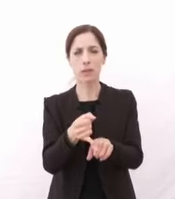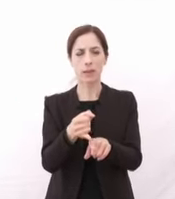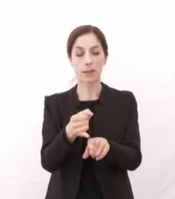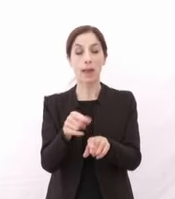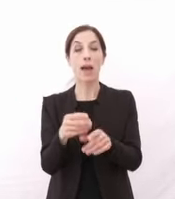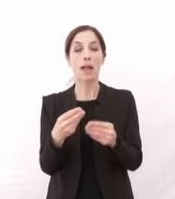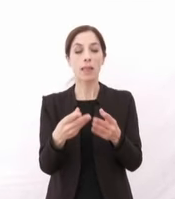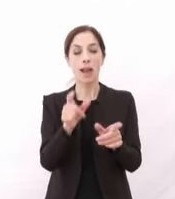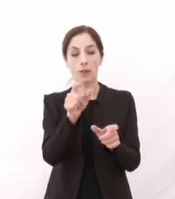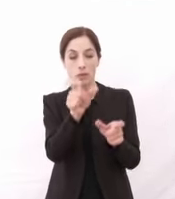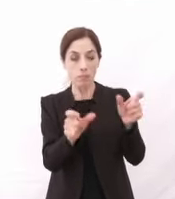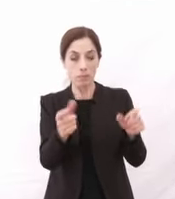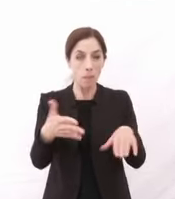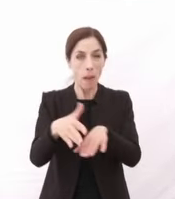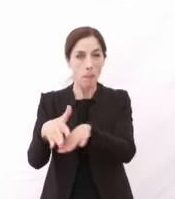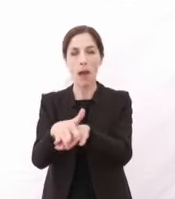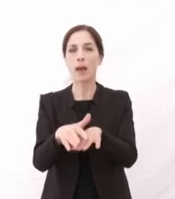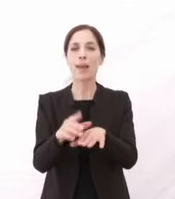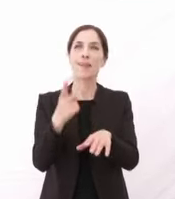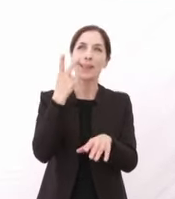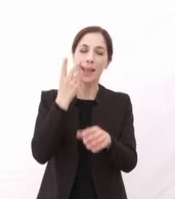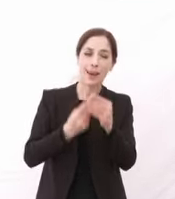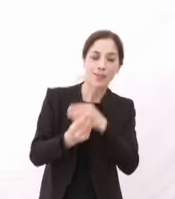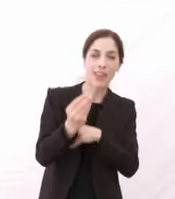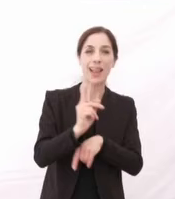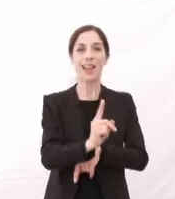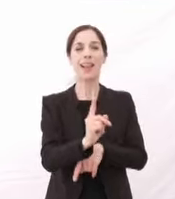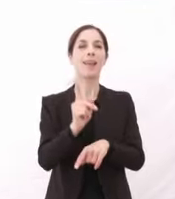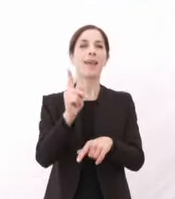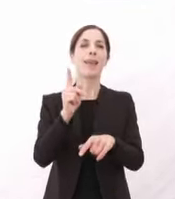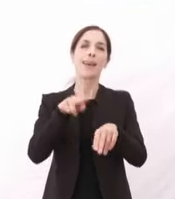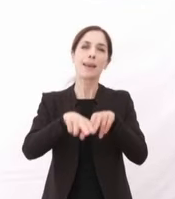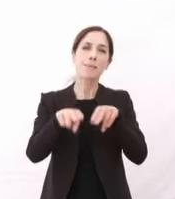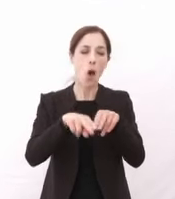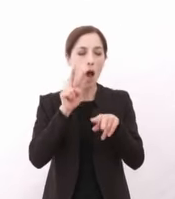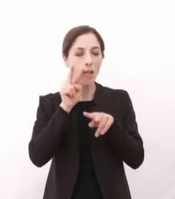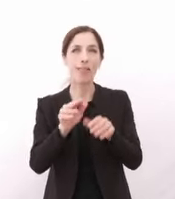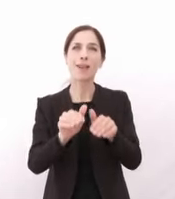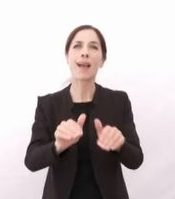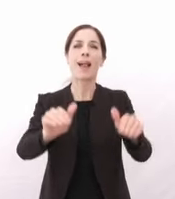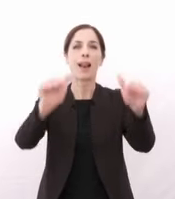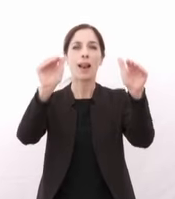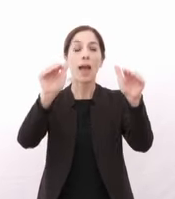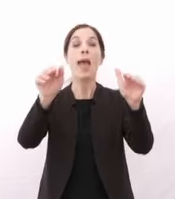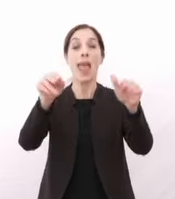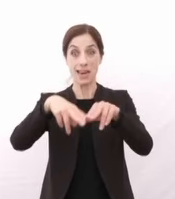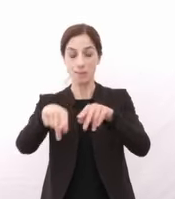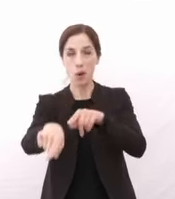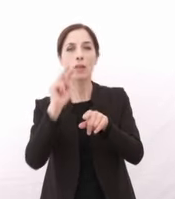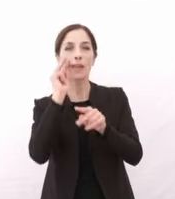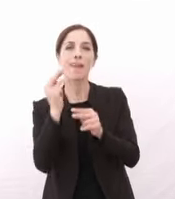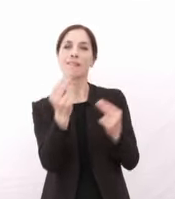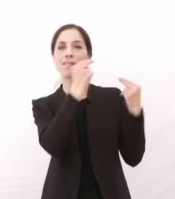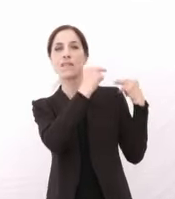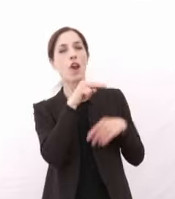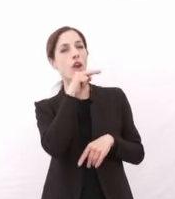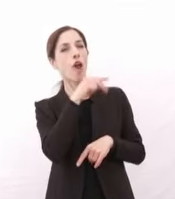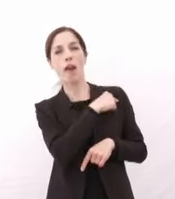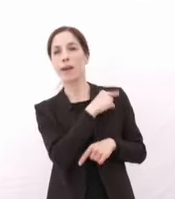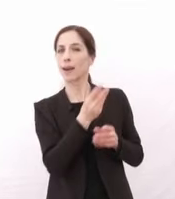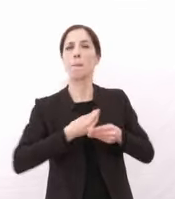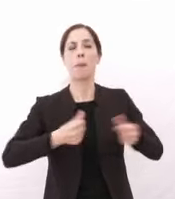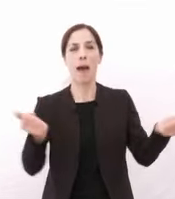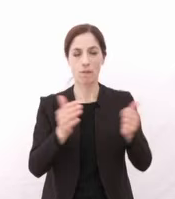i loro figli o nipoti e ai nipoti di conoscere i loro nonni. Vite rese monche dalla violenza criminale,